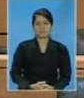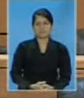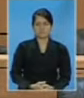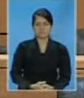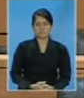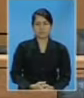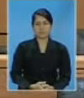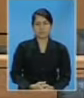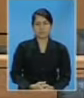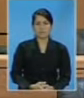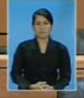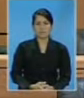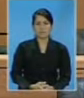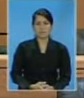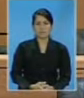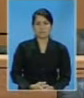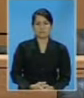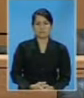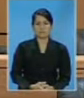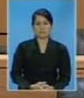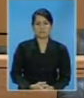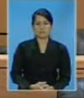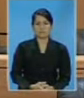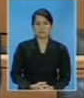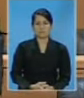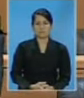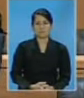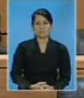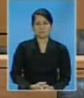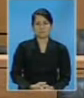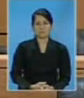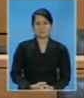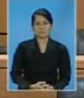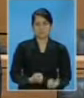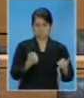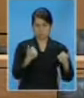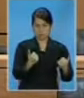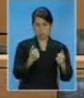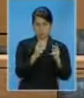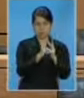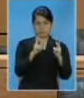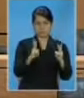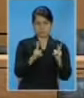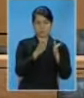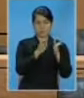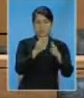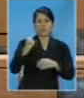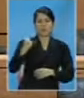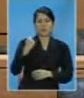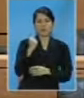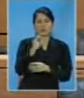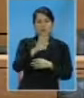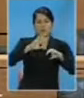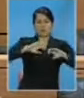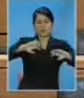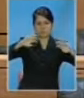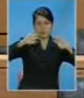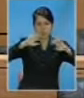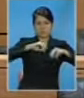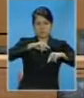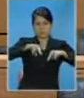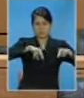วันนี้เวลากรรมาธิการความมั่นคงแห่งรัฐได้ตรวจสอบแล้วก็ได้ท